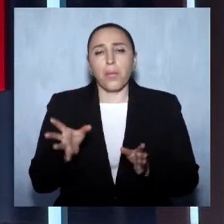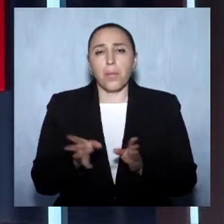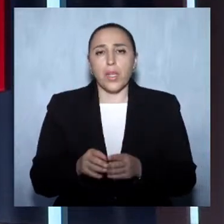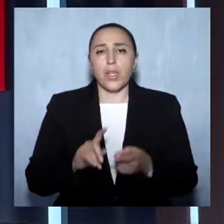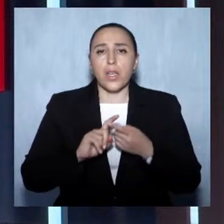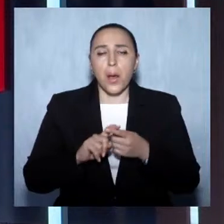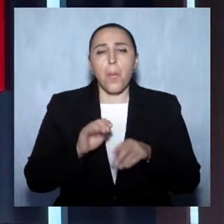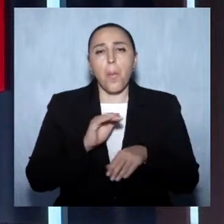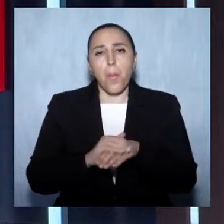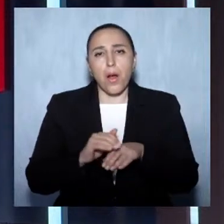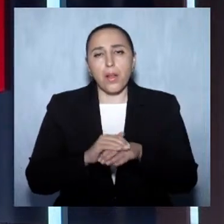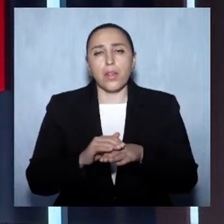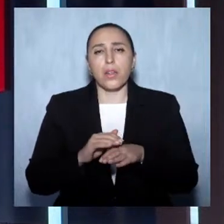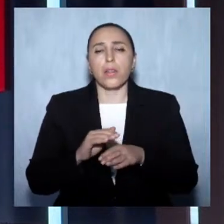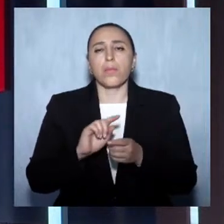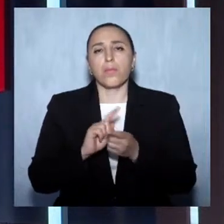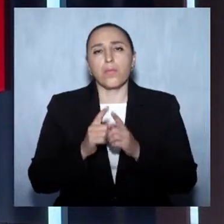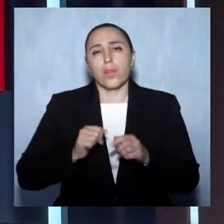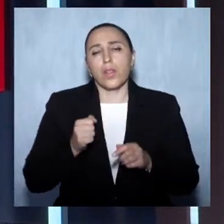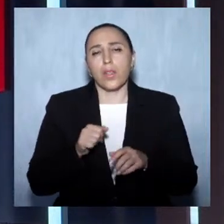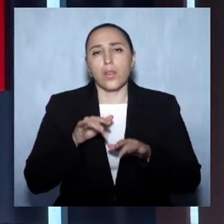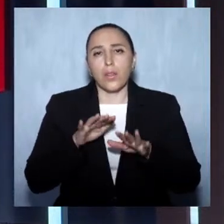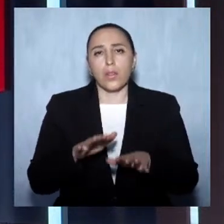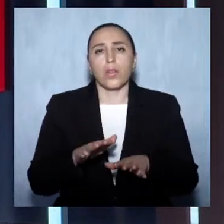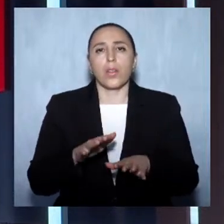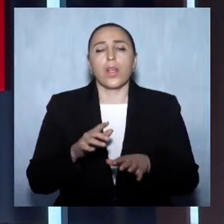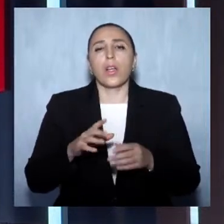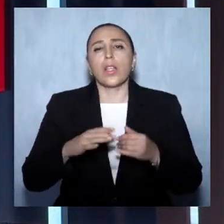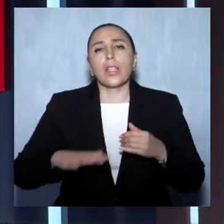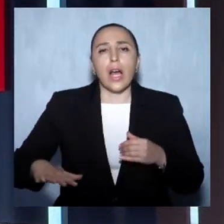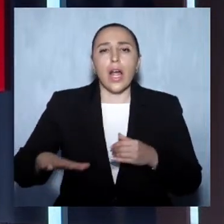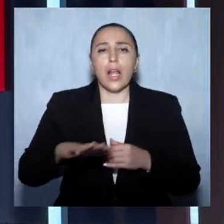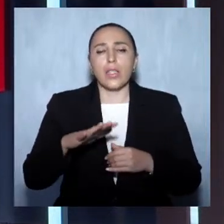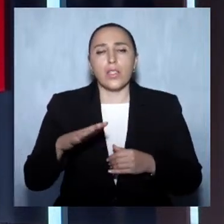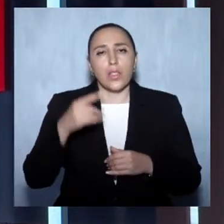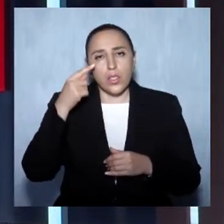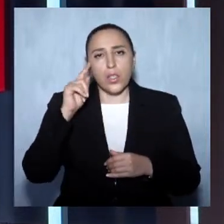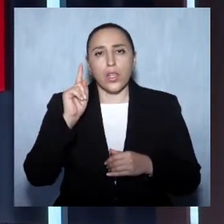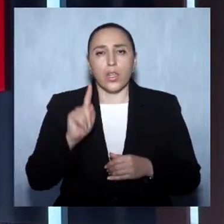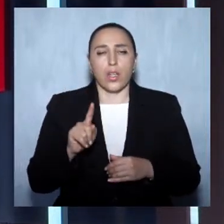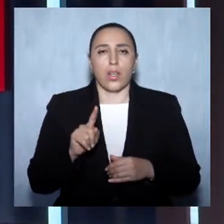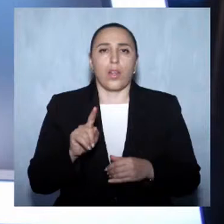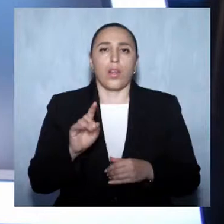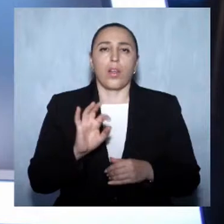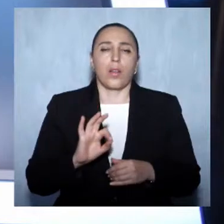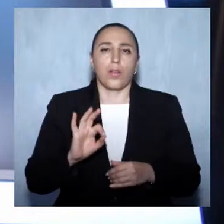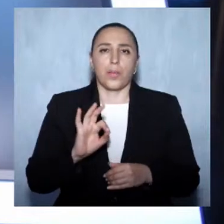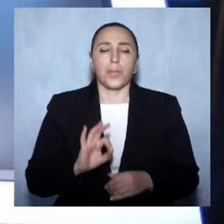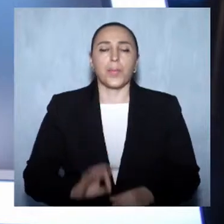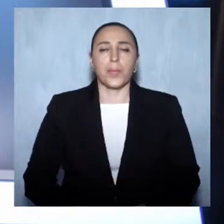բարի դրացիության եւ միմյանց տարածքային ամբողջականության ճանաչման հիմքերի վրա։